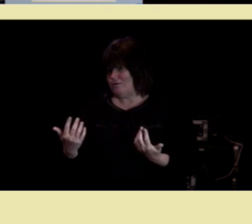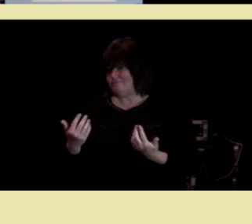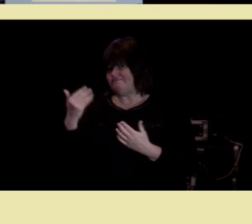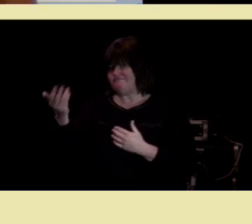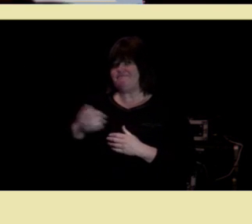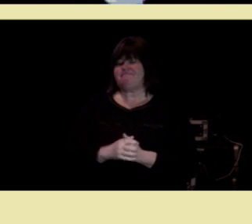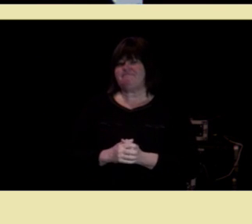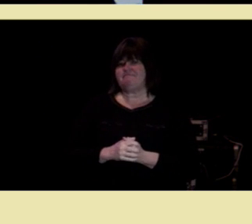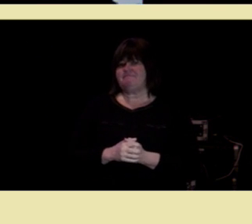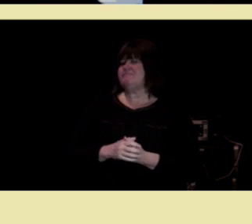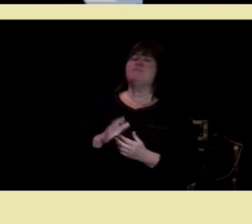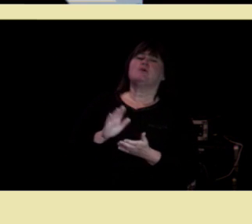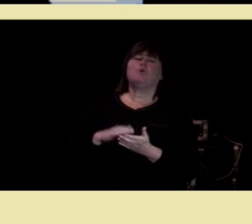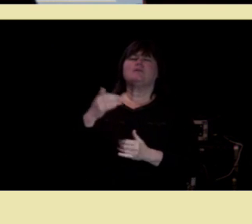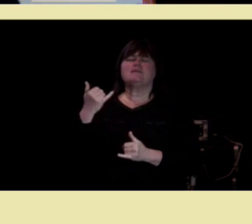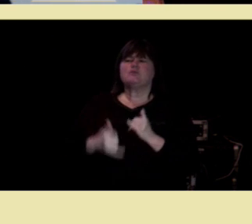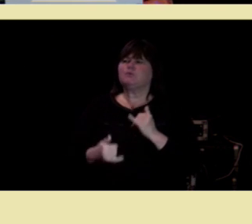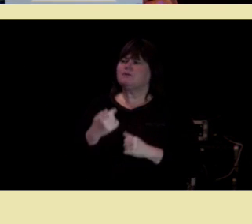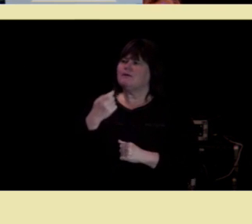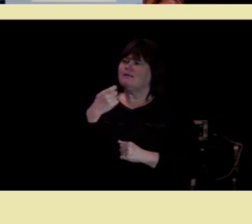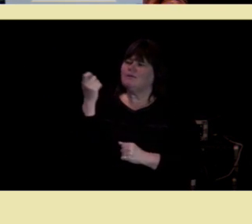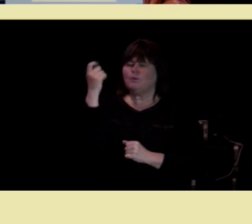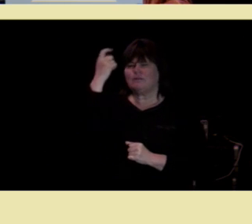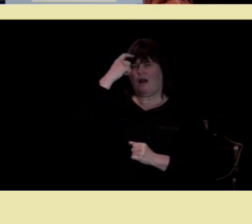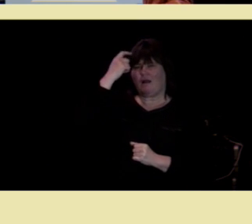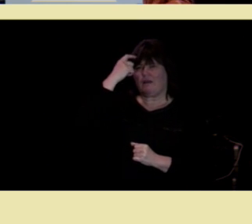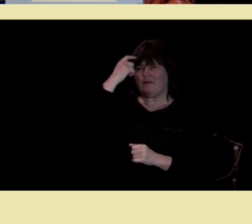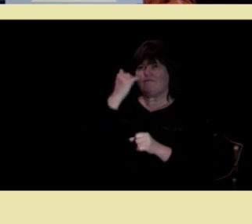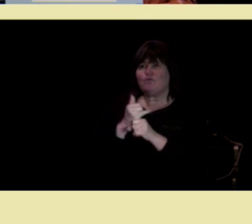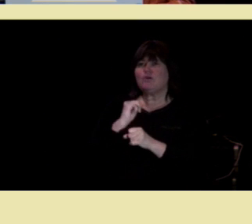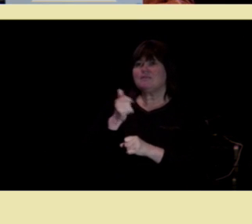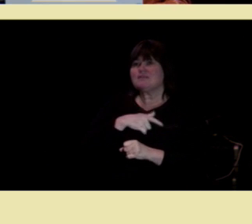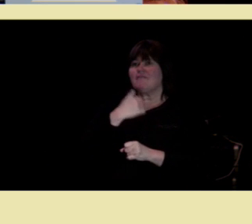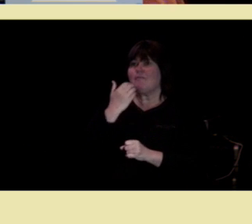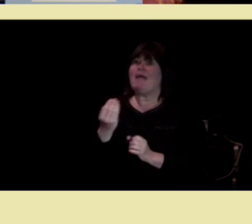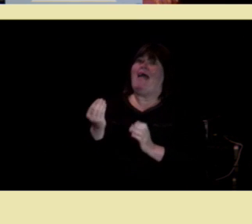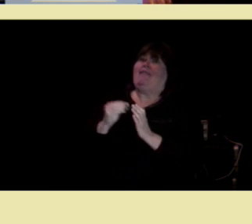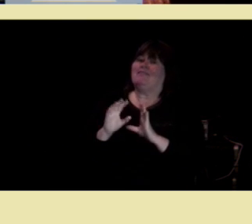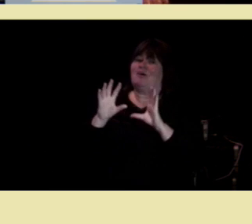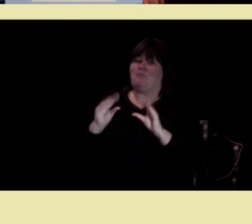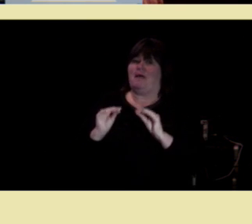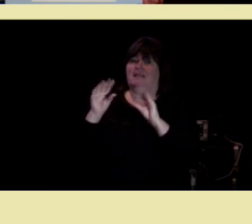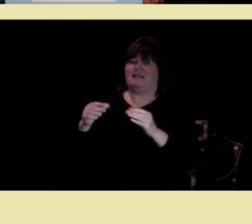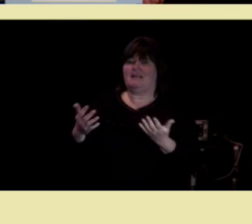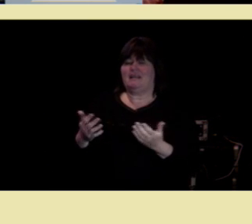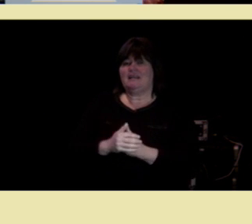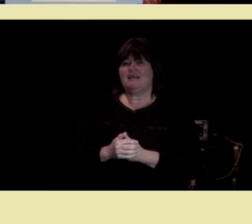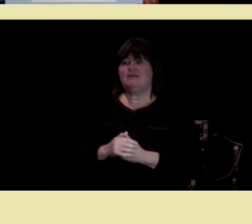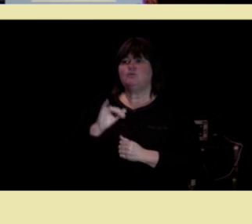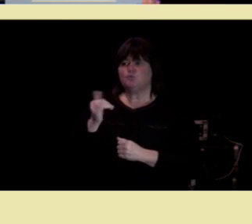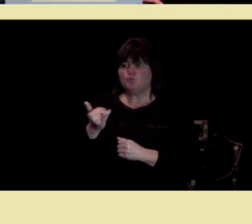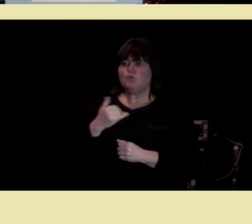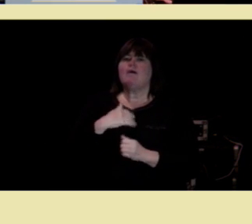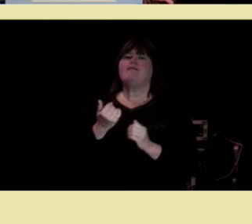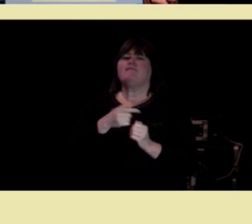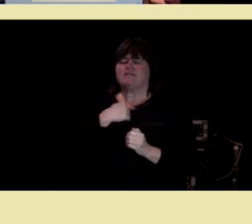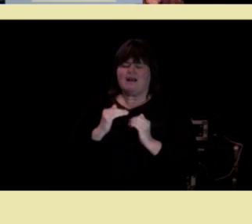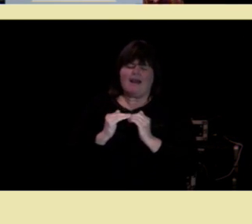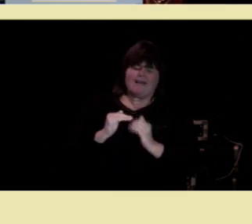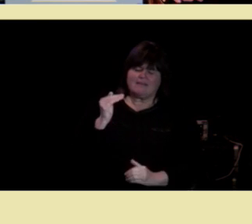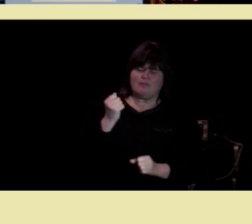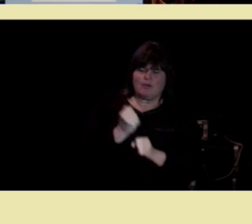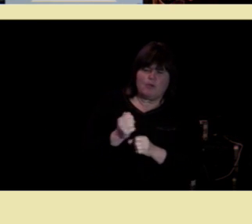Til slutt, noen tanker om hvordan vi skal bli enda bedre. Det at vi i enda større grad skal jobbe tettere